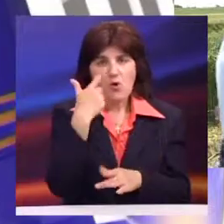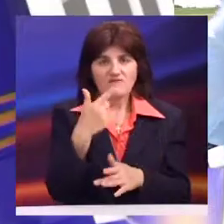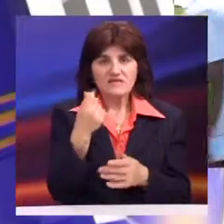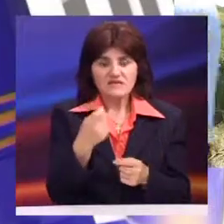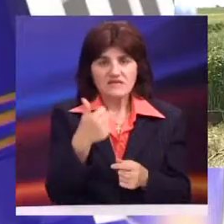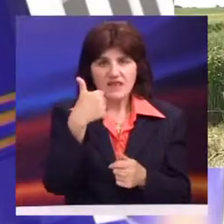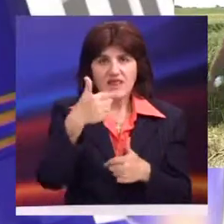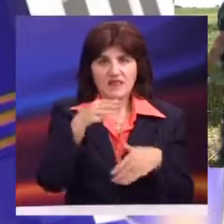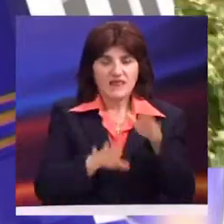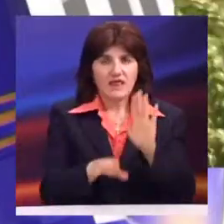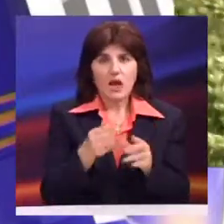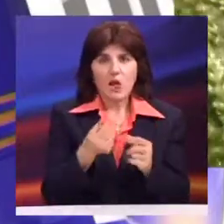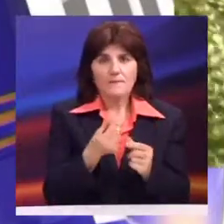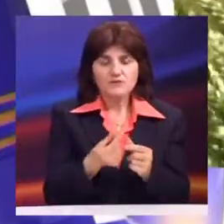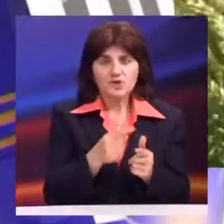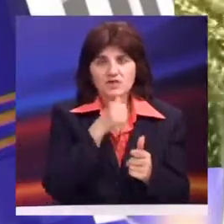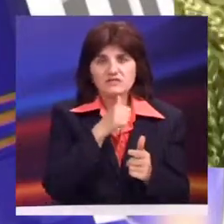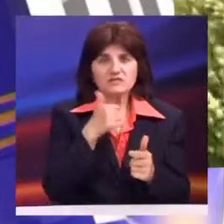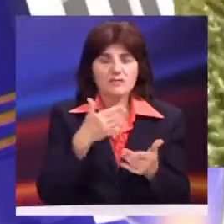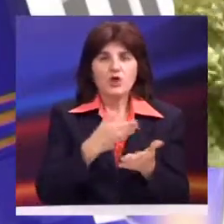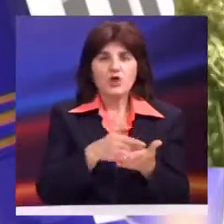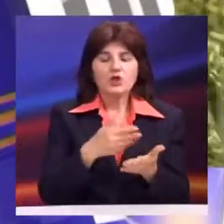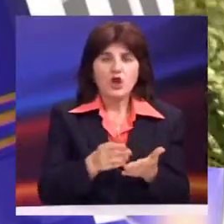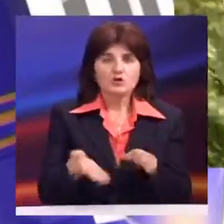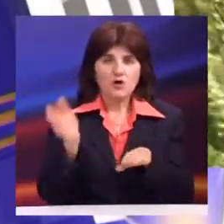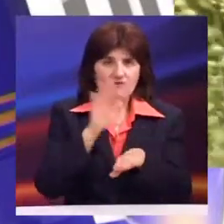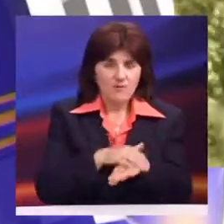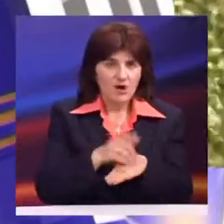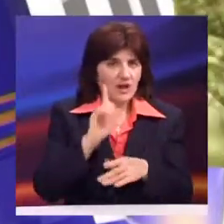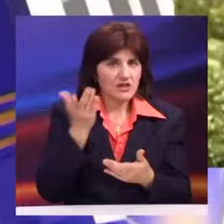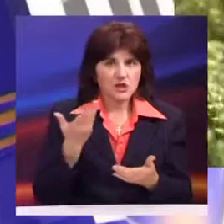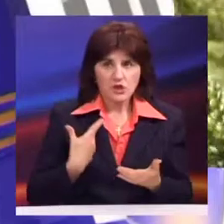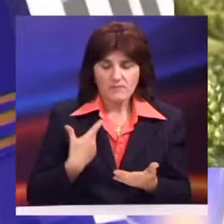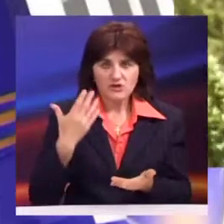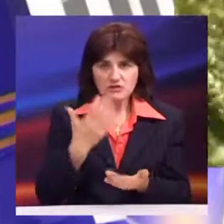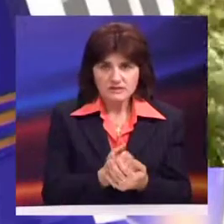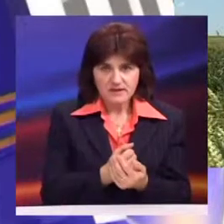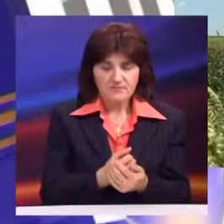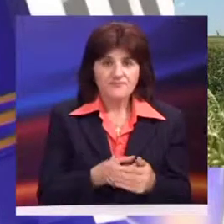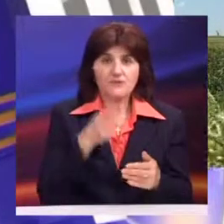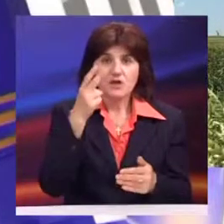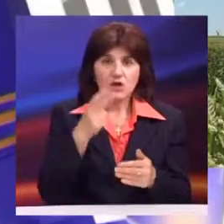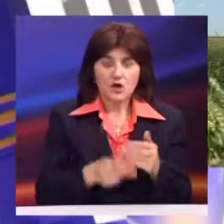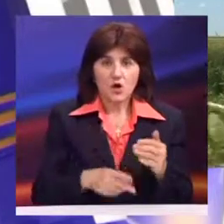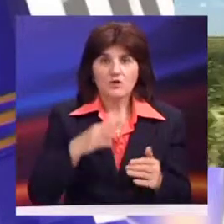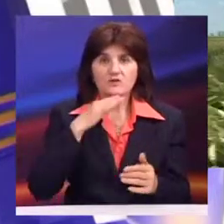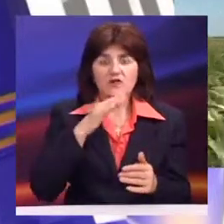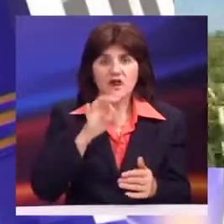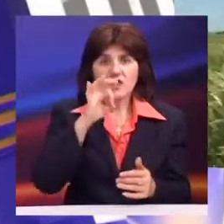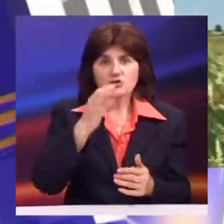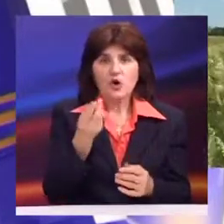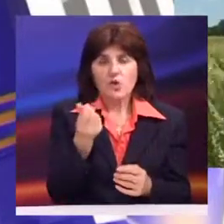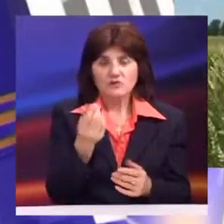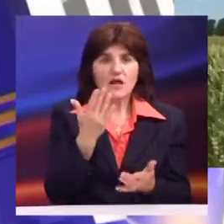dinara po kilogramu pšenice uz prosečne prinose pokriće samo troškove proizvodnje i neće doneti zaradu. Konačnu reč o ceni